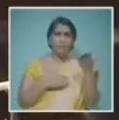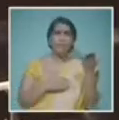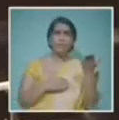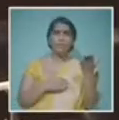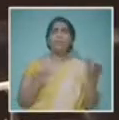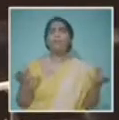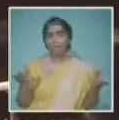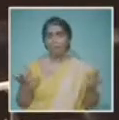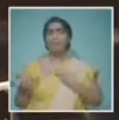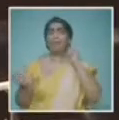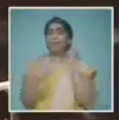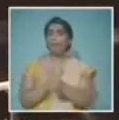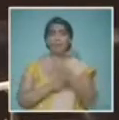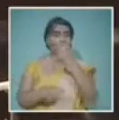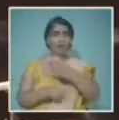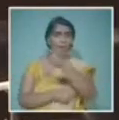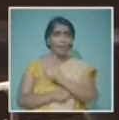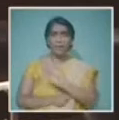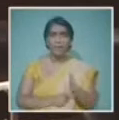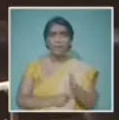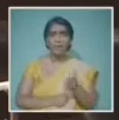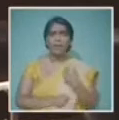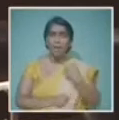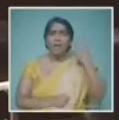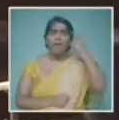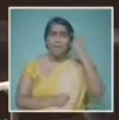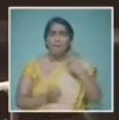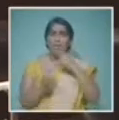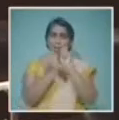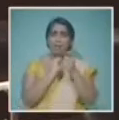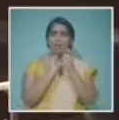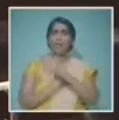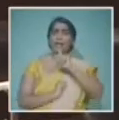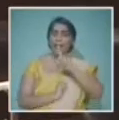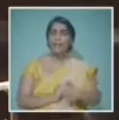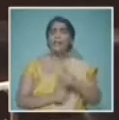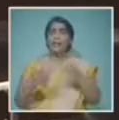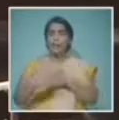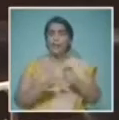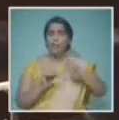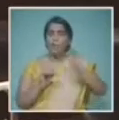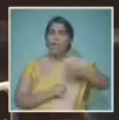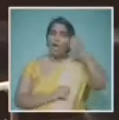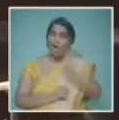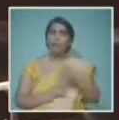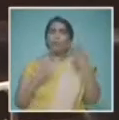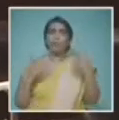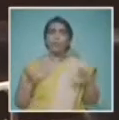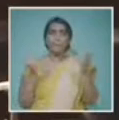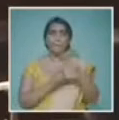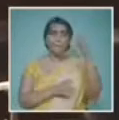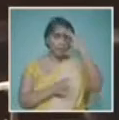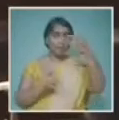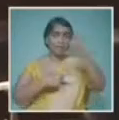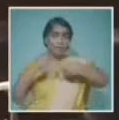ඒක දැන් මේ සංශෝධන ගන්නේ ආණ්ඩුව නෙවෙයිද මම හිතන් හිටියේ මේ සංශෝධන ඉදිරිපත් කරන්නේ කැබිනට් මණ්ඩලයේ අනුමැතිය අරගෙන පක්ෂ